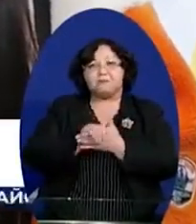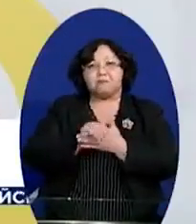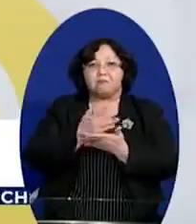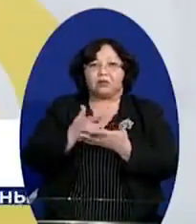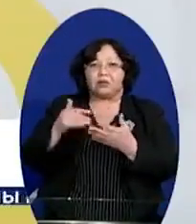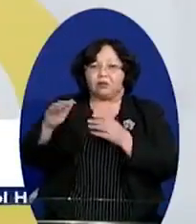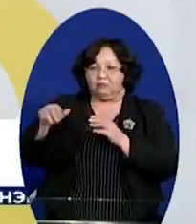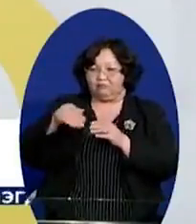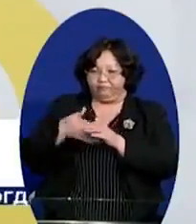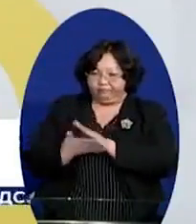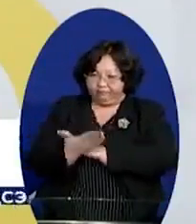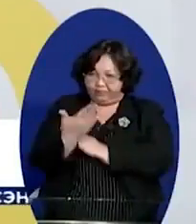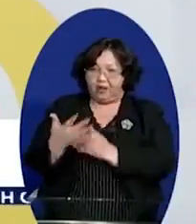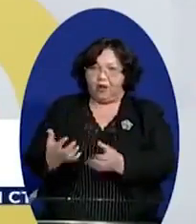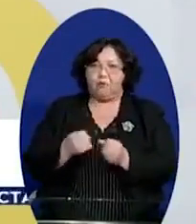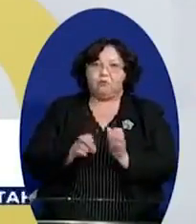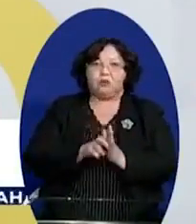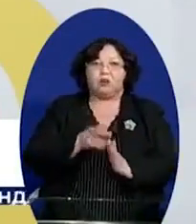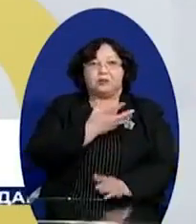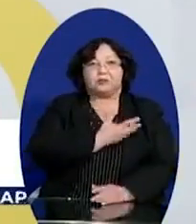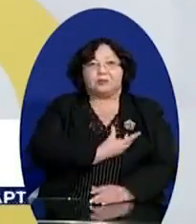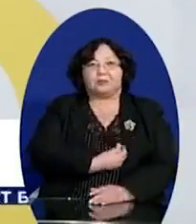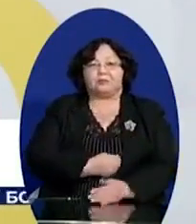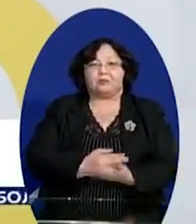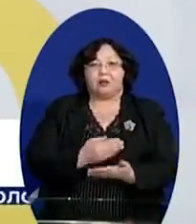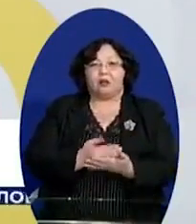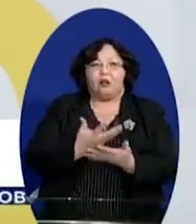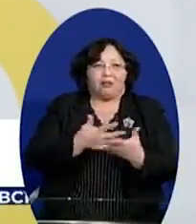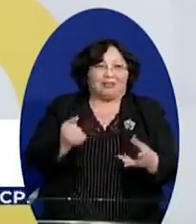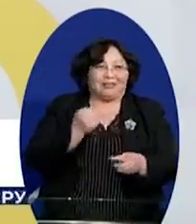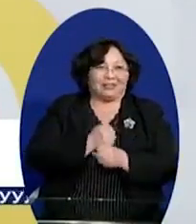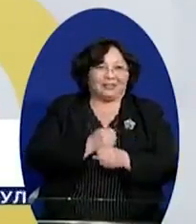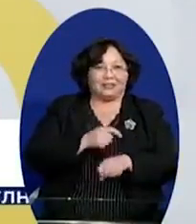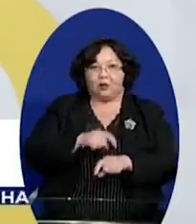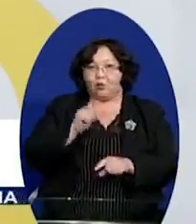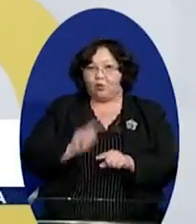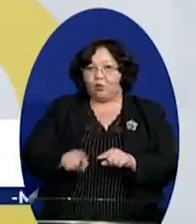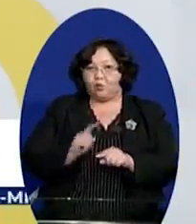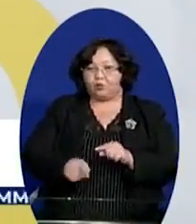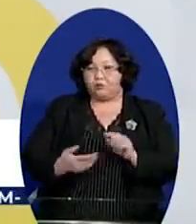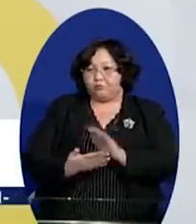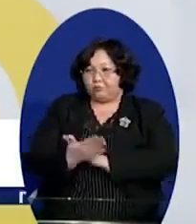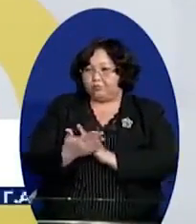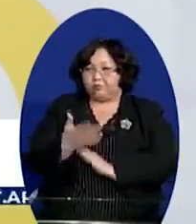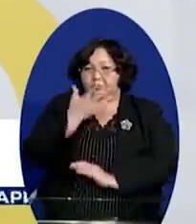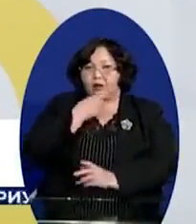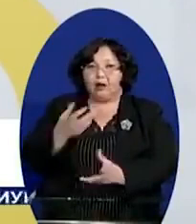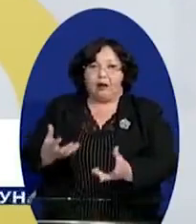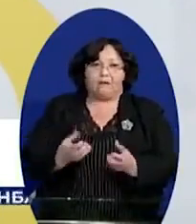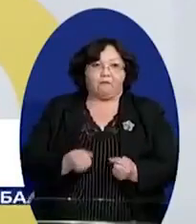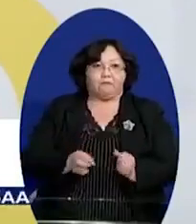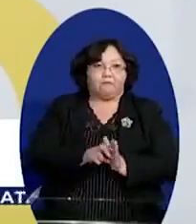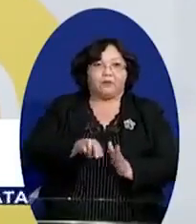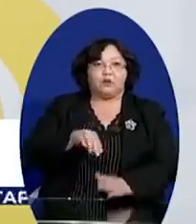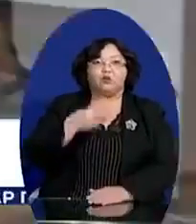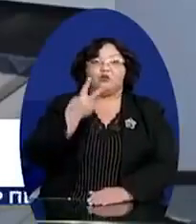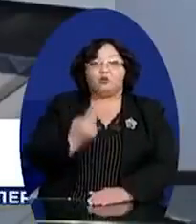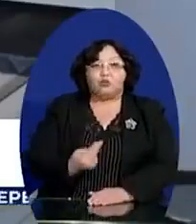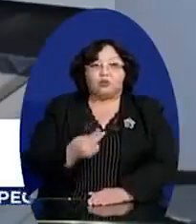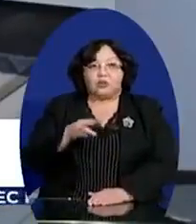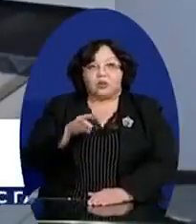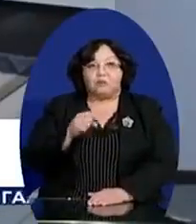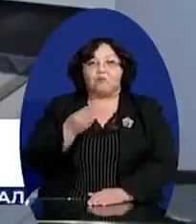боломжтой болсон байна. Олон ажлуудыг одоо ингээд нэг дороос хурдан хугацаанд авах боломжтой ийм төвч машиныг тавьж өгсөн